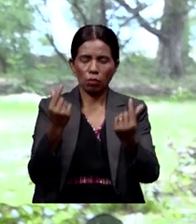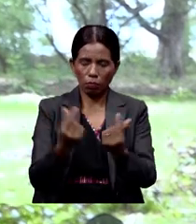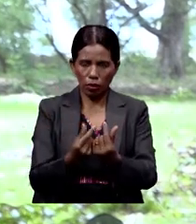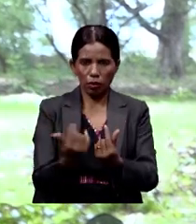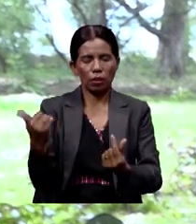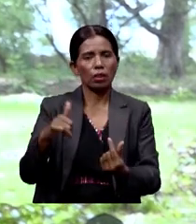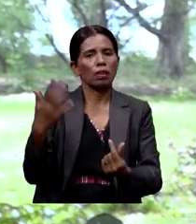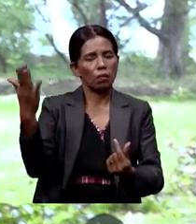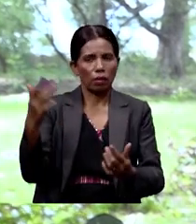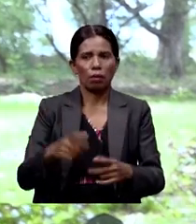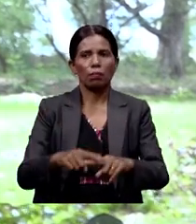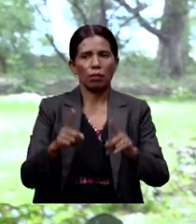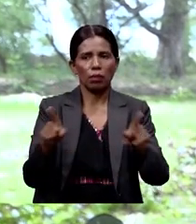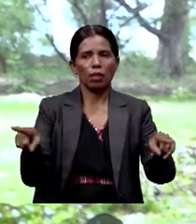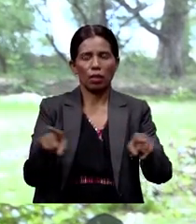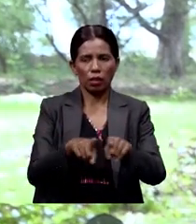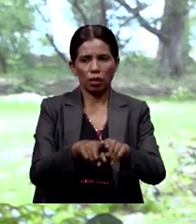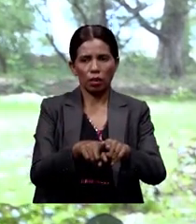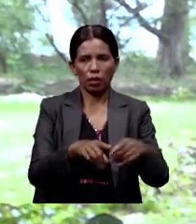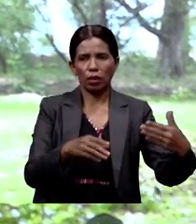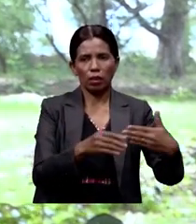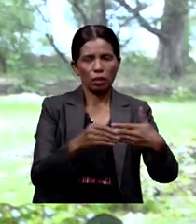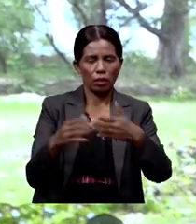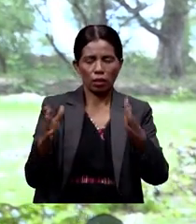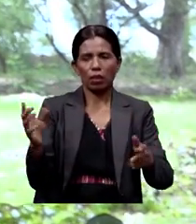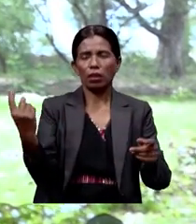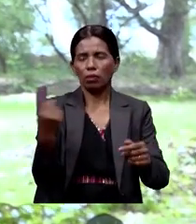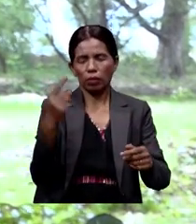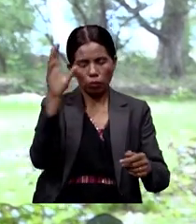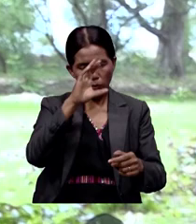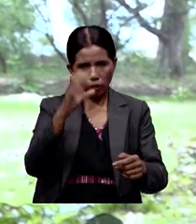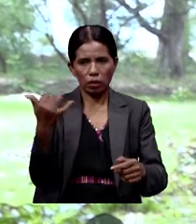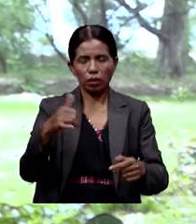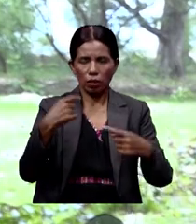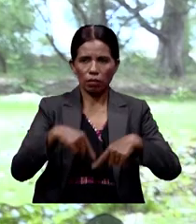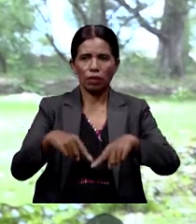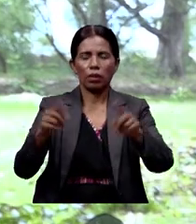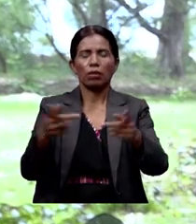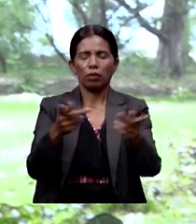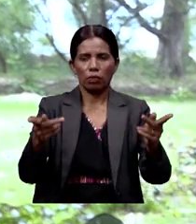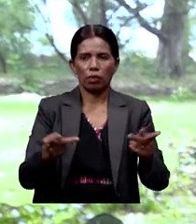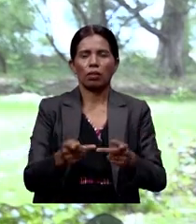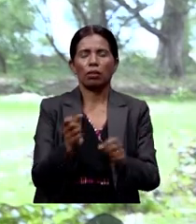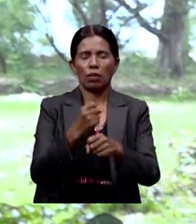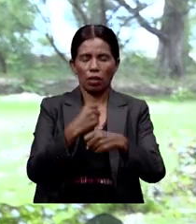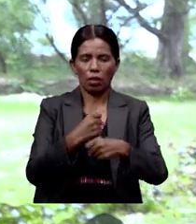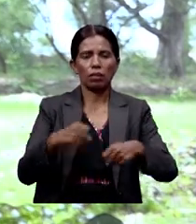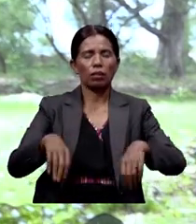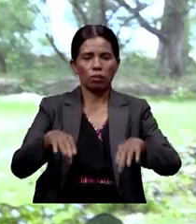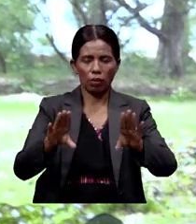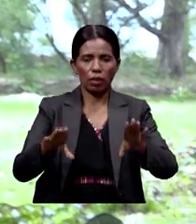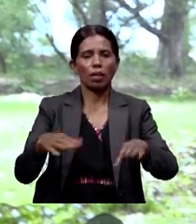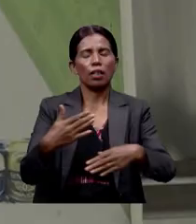ba mas ida ne hanse kum lideransa na fatin buka meus peratu bele sir bele sila fali pasir ne pati peratu bele halo sir negosi lan sebai bai.